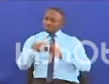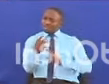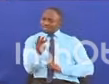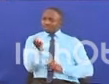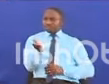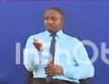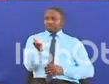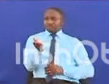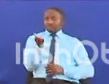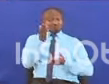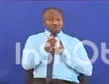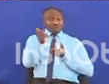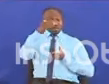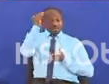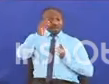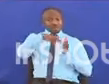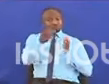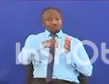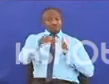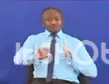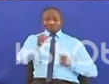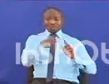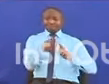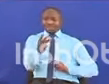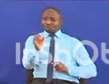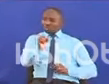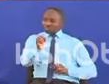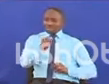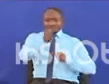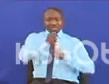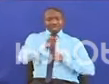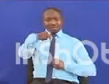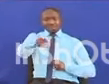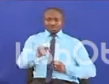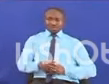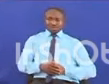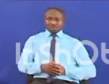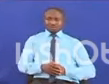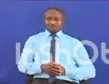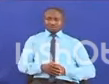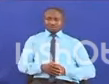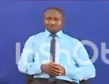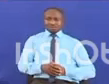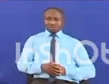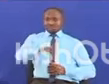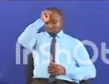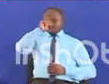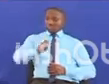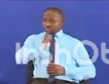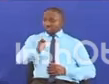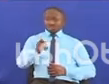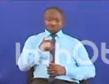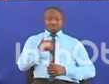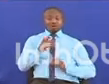Spika, kweli serikali mnashindwa kulipa 300,000 ya mzee aliyetumikia taifa hili? Na Mheshimiwa Spika, mimi